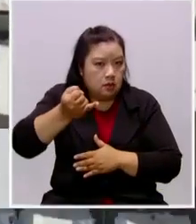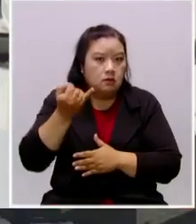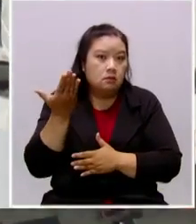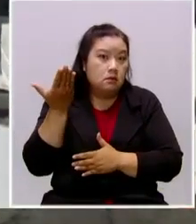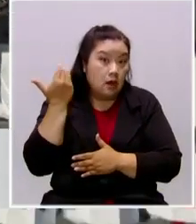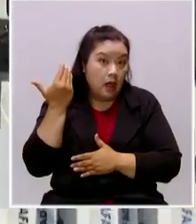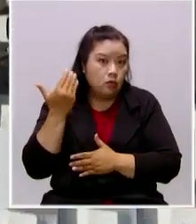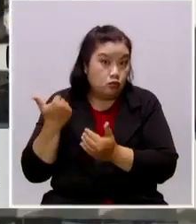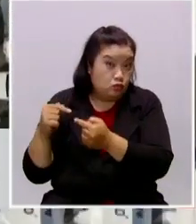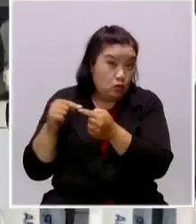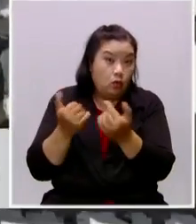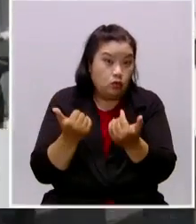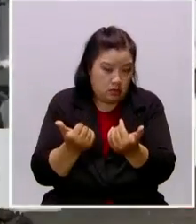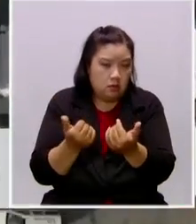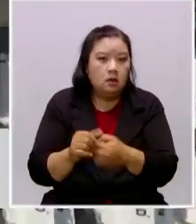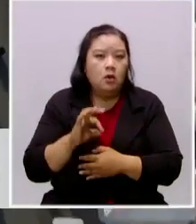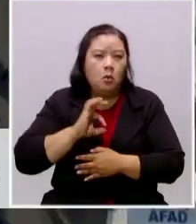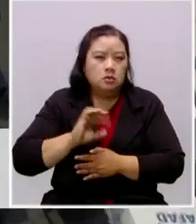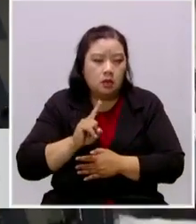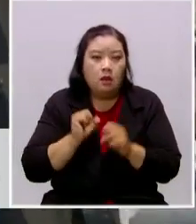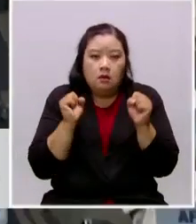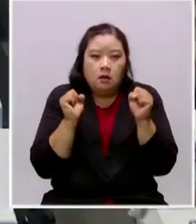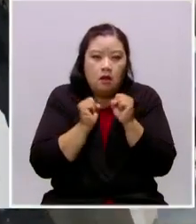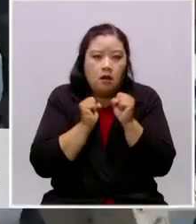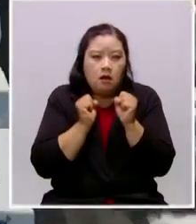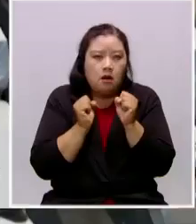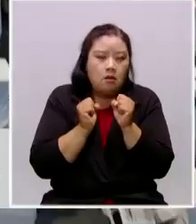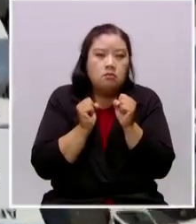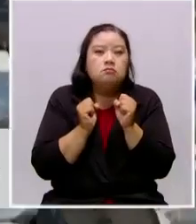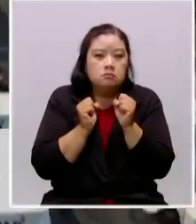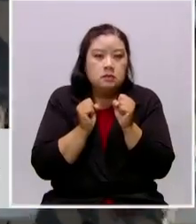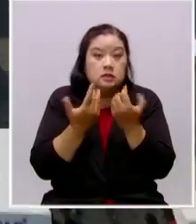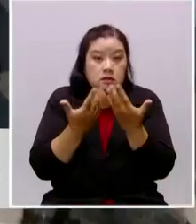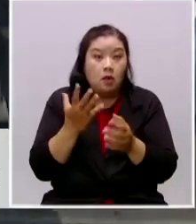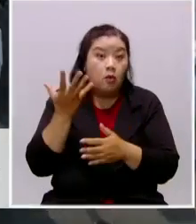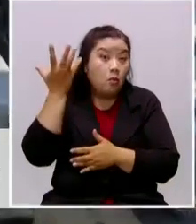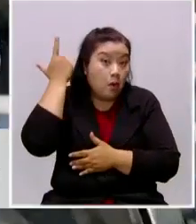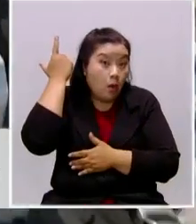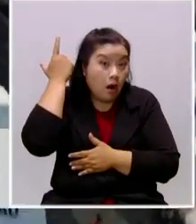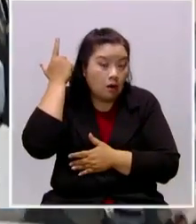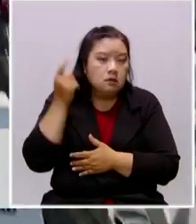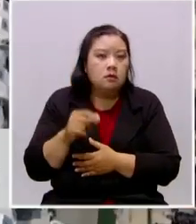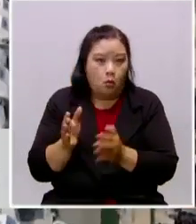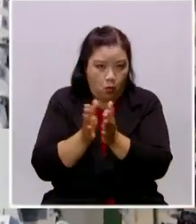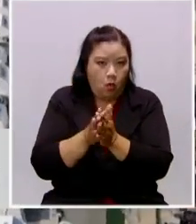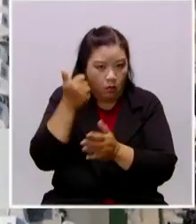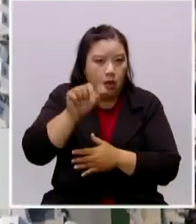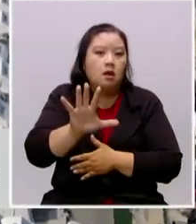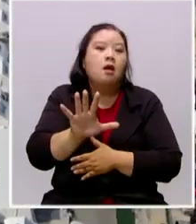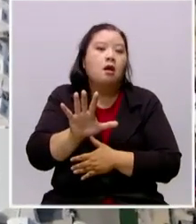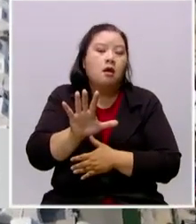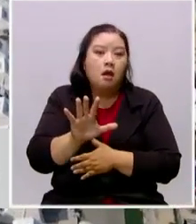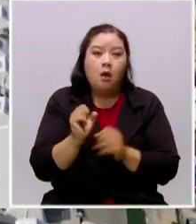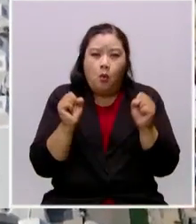มายังคงต้องเผชิญกับอากาศที่หนาวเหน็บอย่างต่อเนื่องและเมื่อวานนี้วันที่5หลังเกิดแผ่นดินไหว